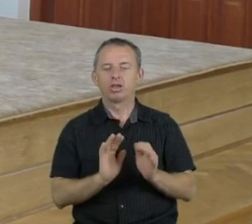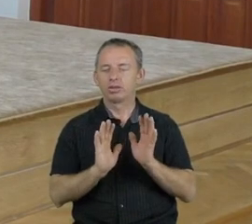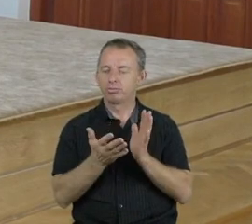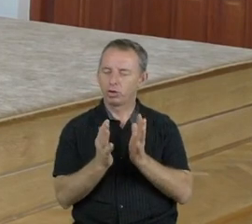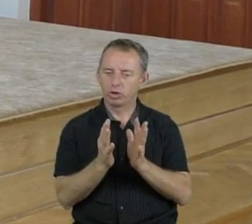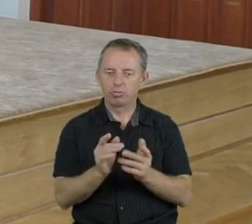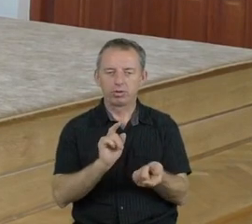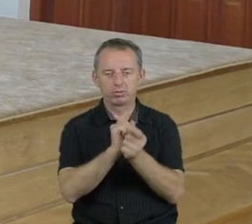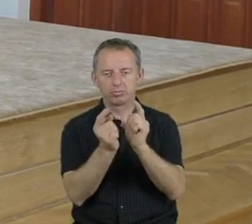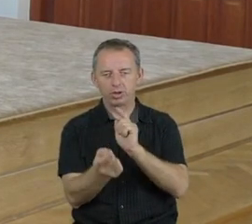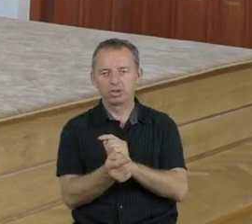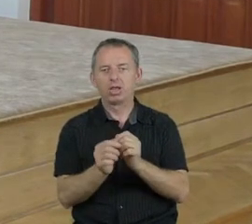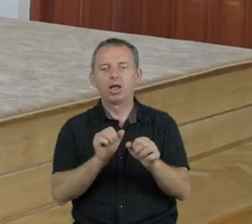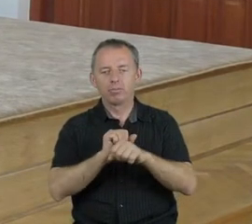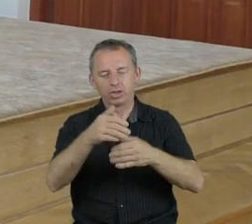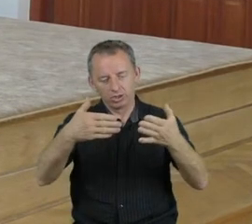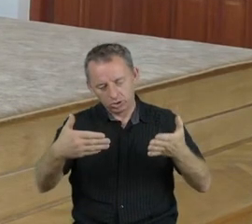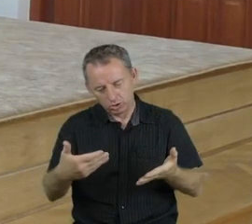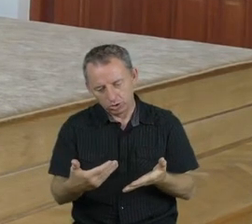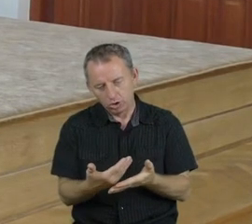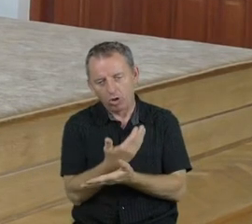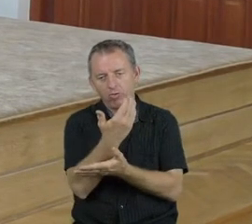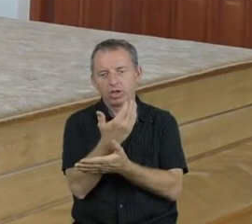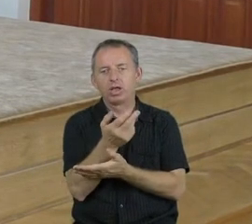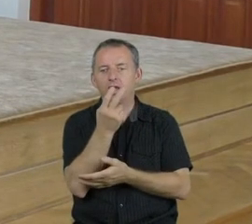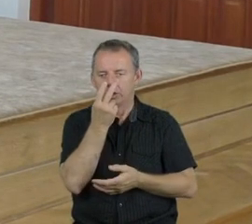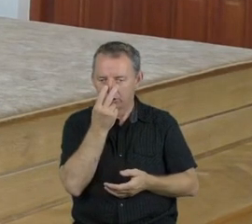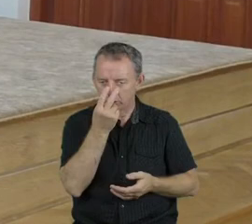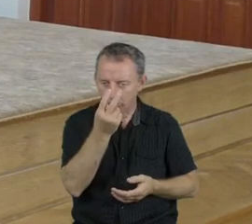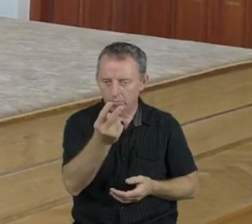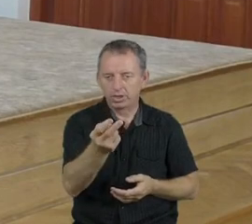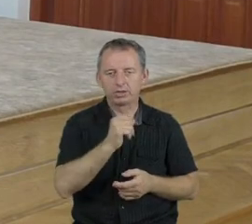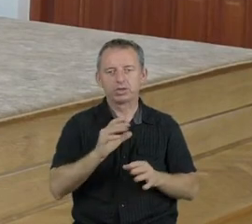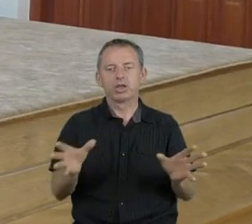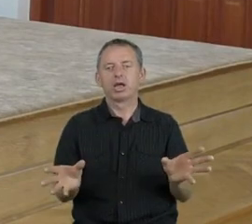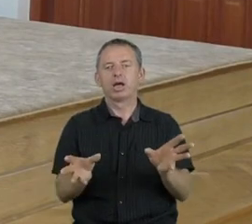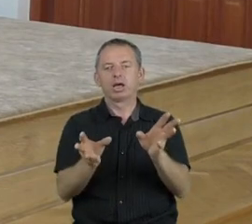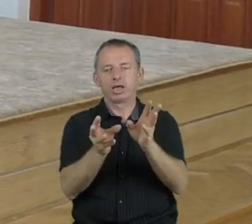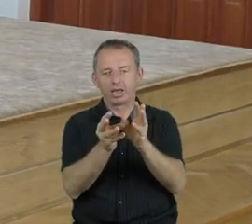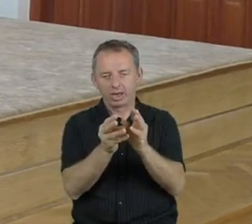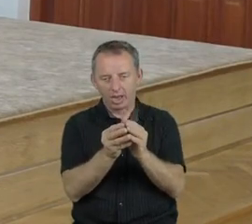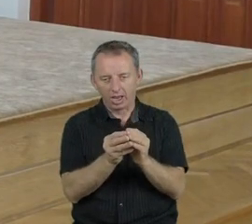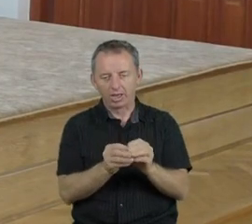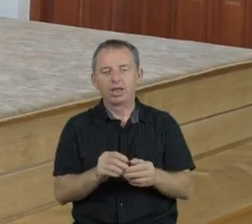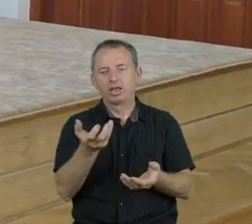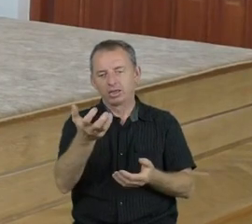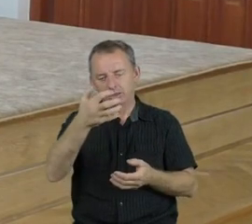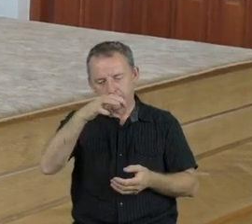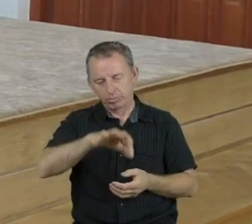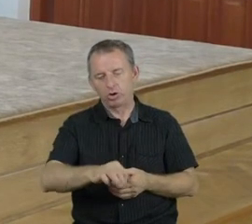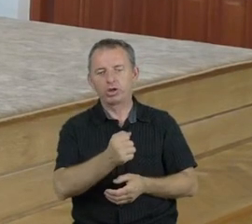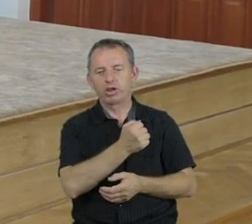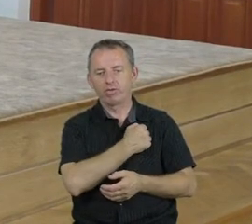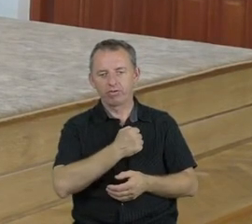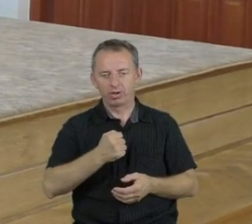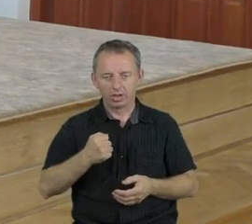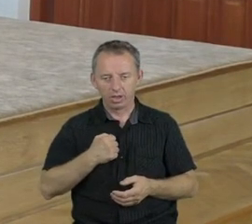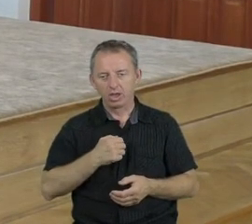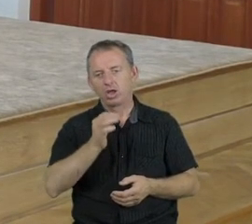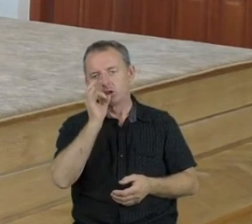sposobnością, że znowu zobaczymy się tutaj ze zborem warszawskim. Dobrze,